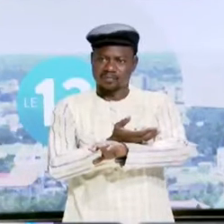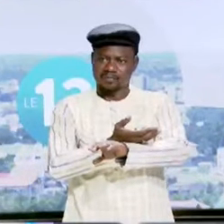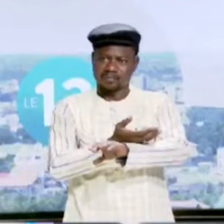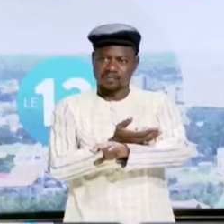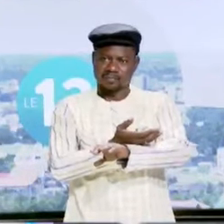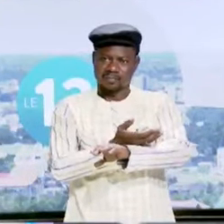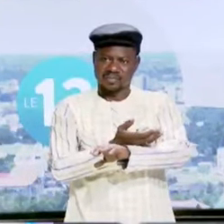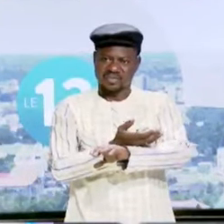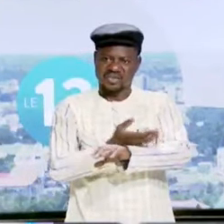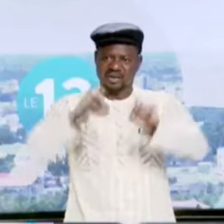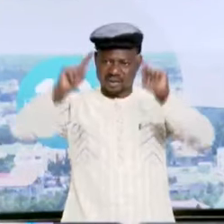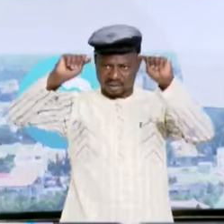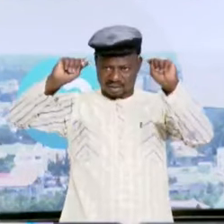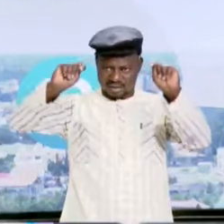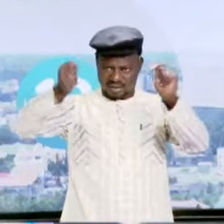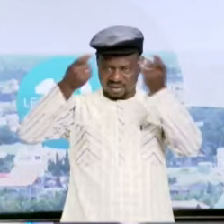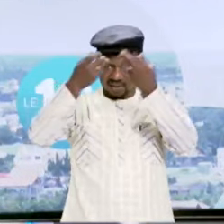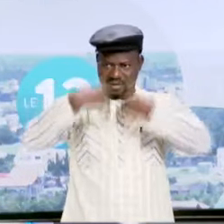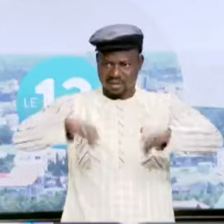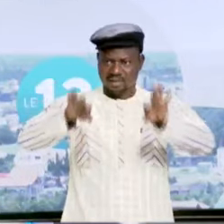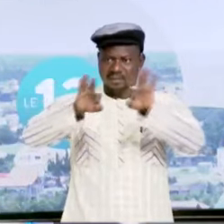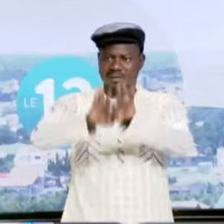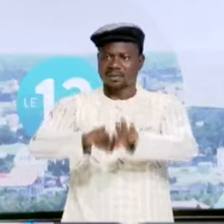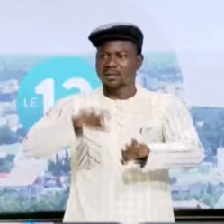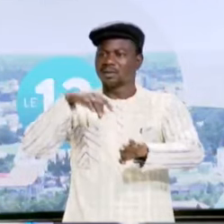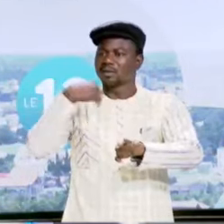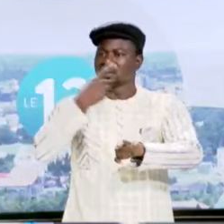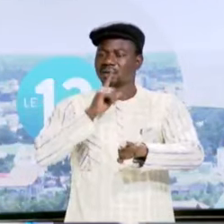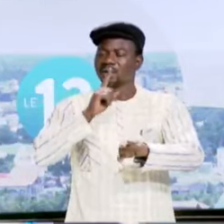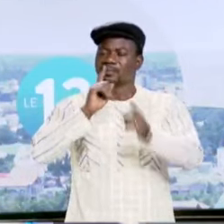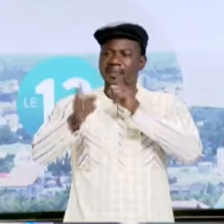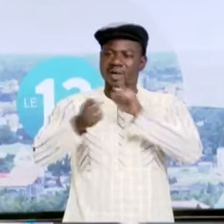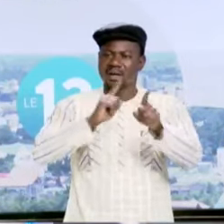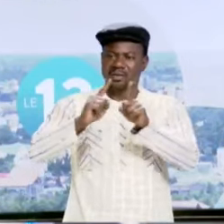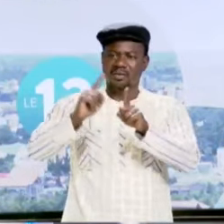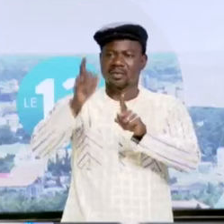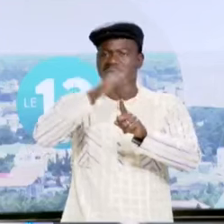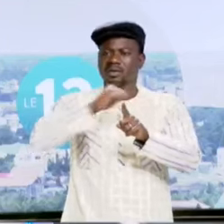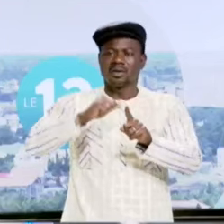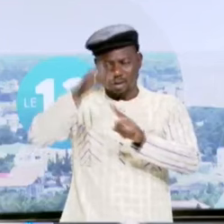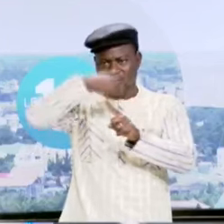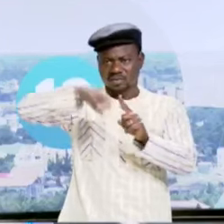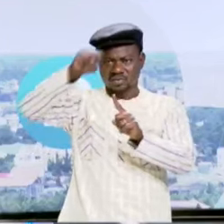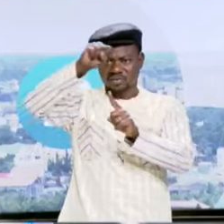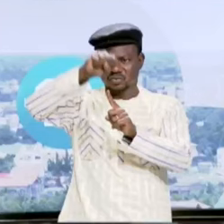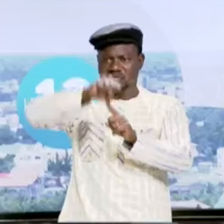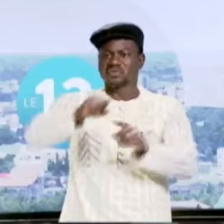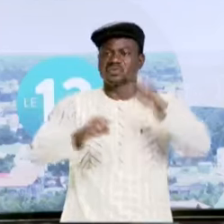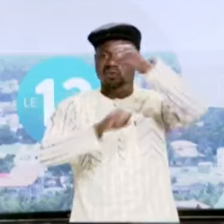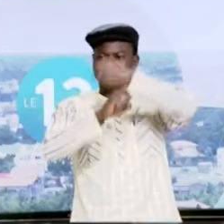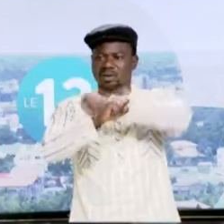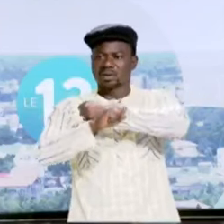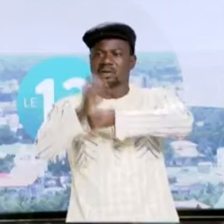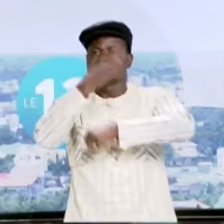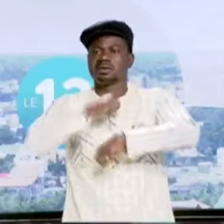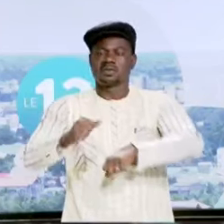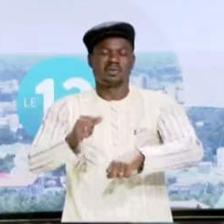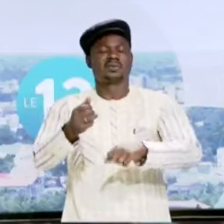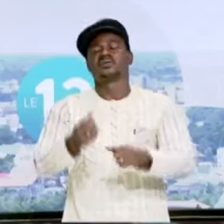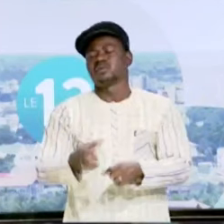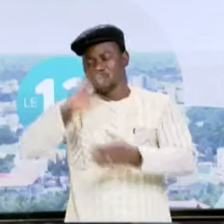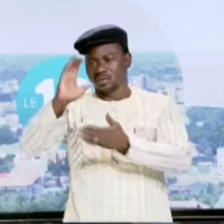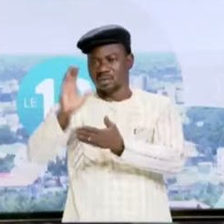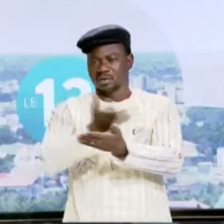Alors, un titre énigmatique qui est en lien avec la situation sécuritaire. L'auteur est avec nous pour des éclairages sur l'œuvre.